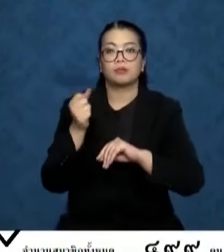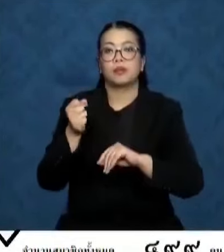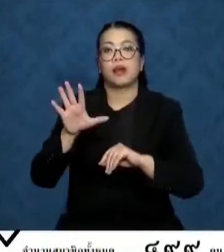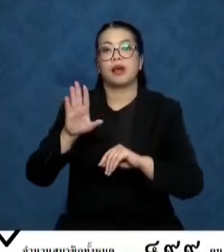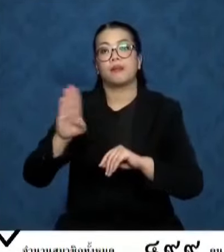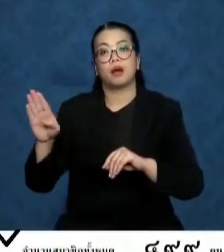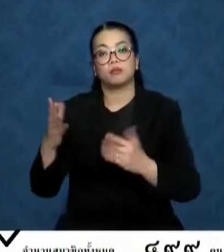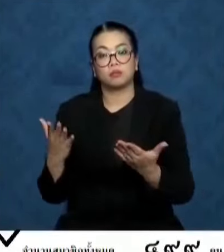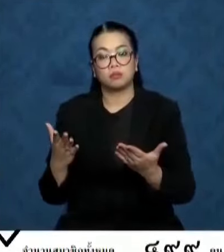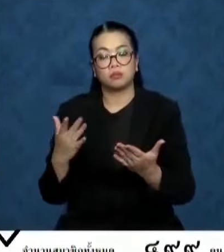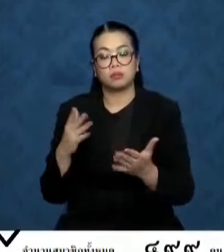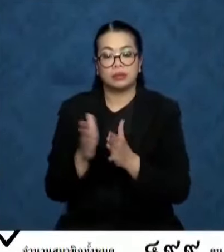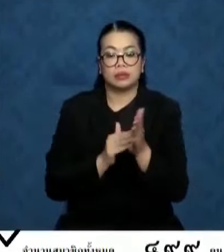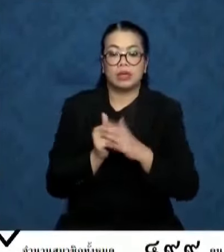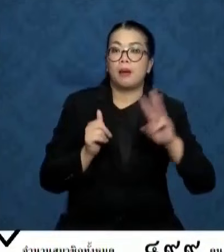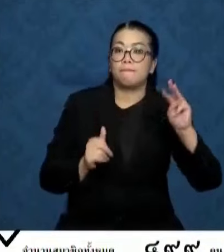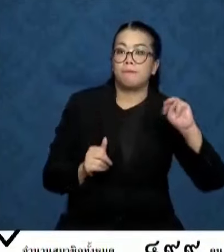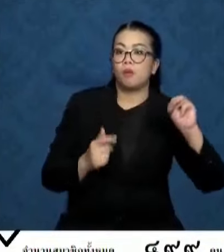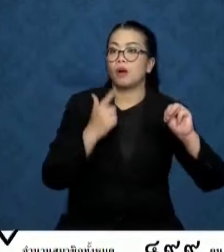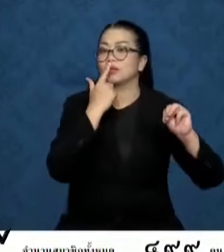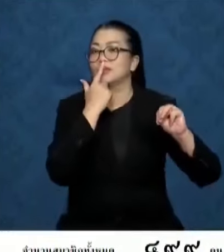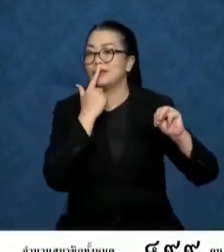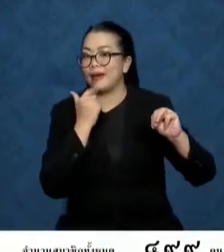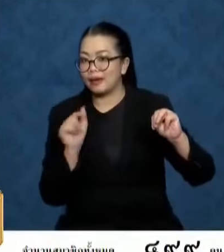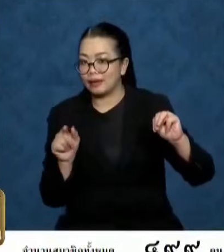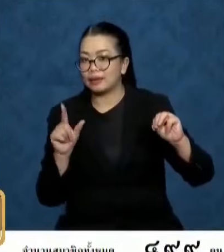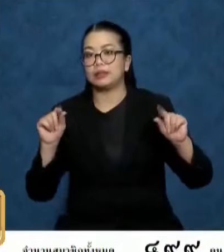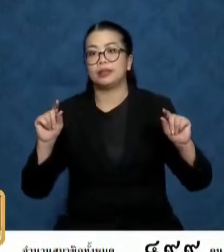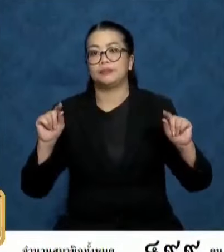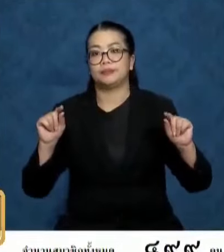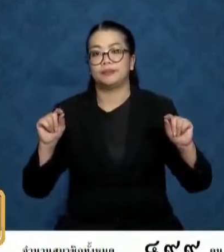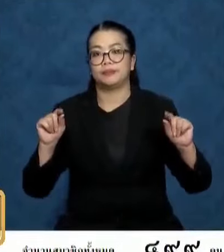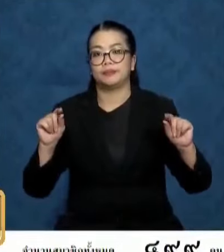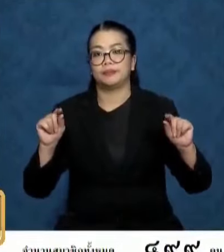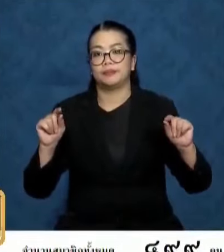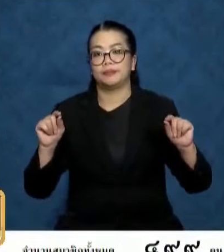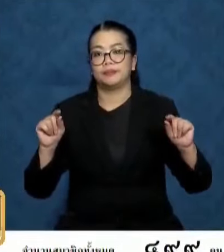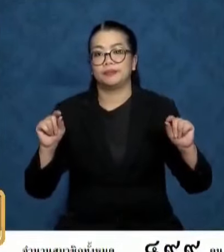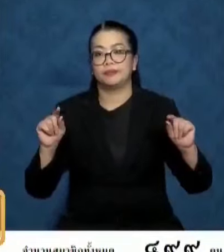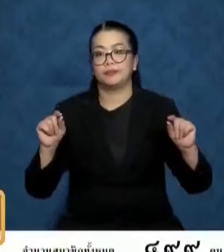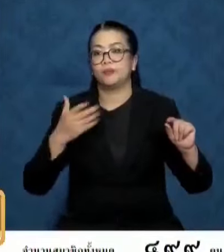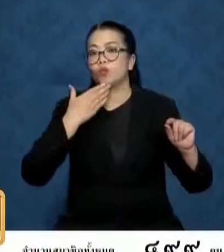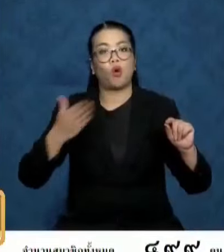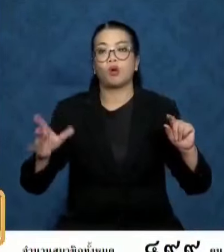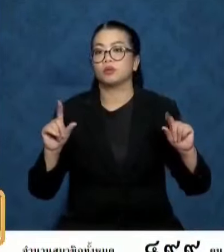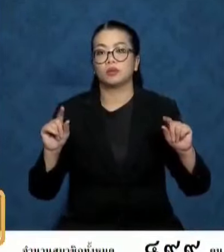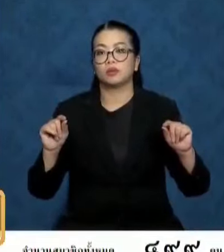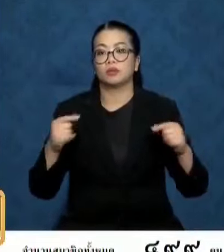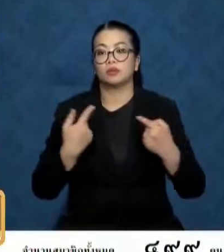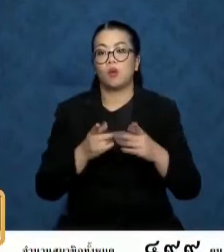ประเด็ก็คือสายมวงกับสายแดงที่ 20 บาทตลอดสาย